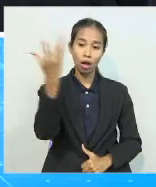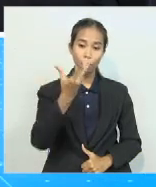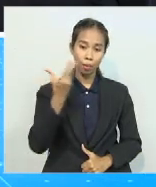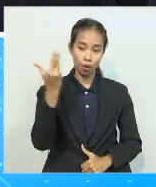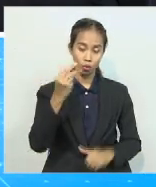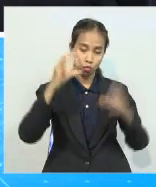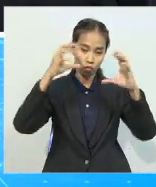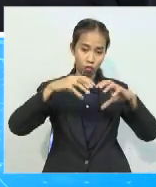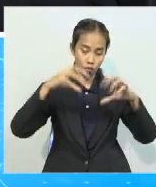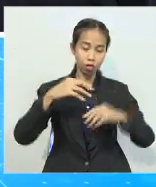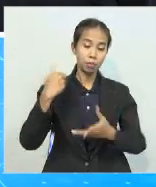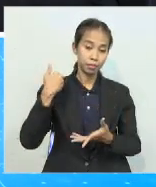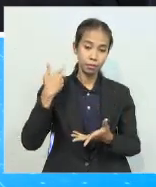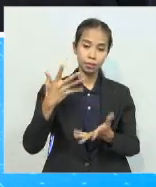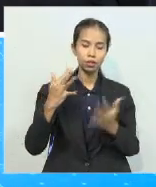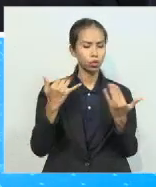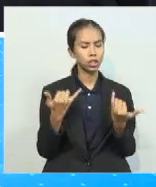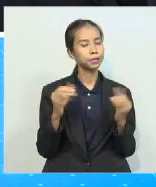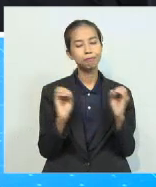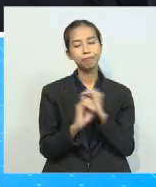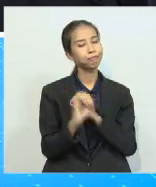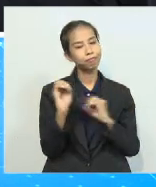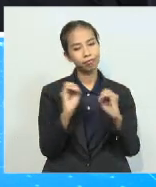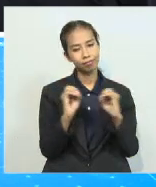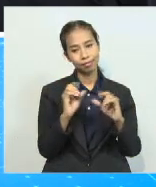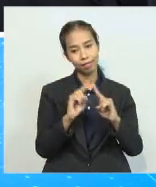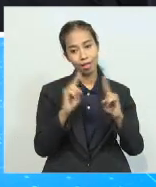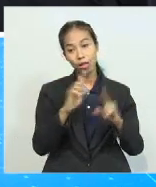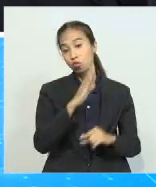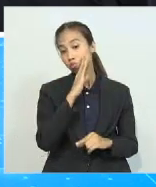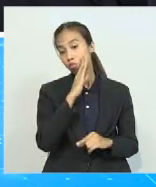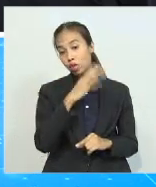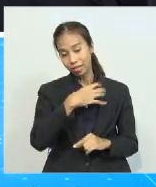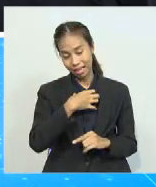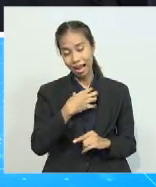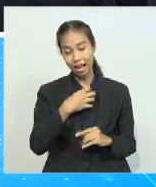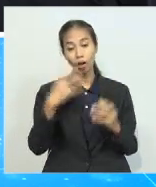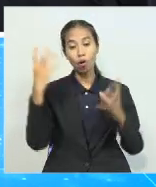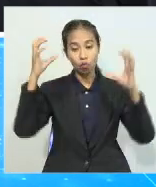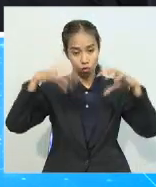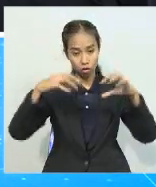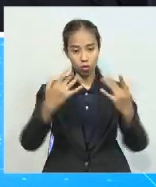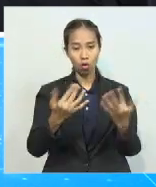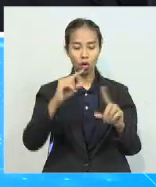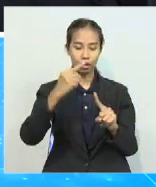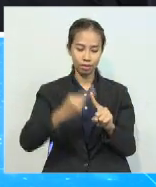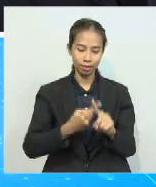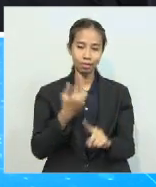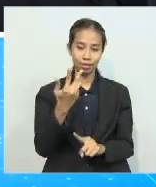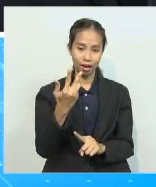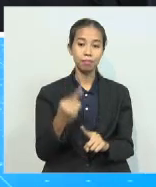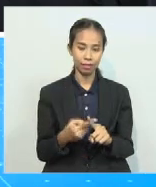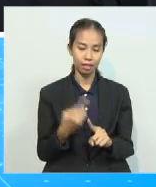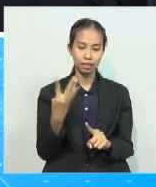างไหมคะหลังจากนี้ ไม่ค่อยมีนะในช่วงนี้แต่ว่าถ้าอยากจะเจอจริงๆก็โน่นรอมีนาเมษาช่วงนั้นเราค่อนข้างร้อนแล้ว